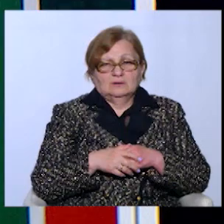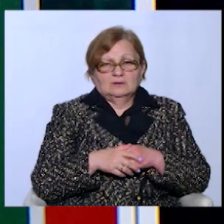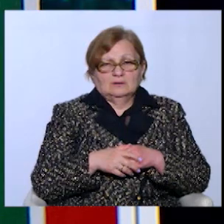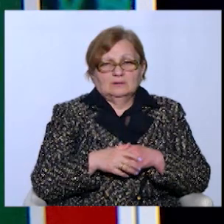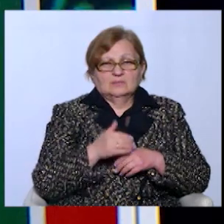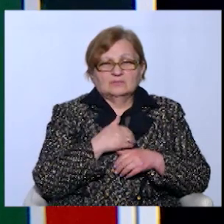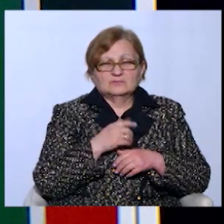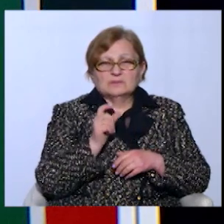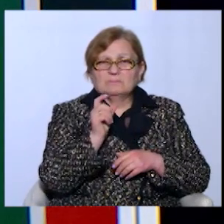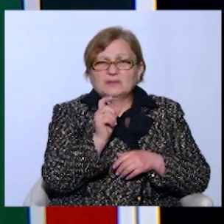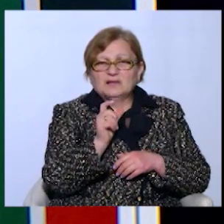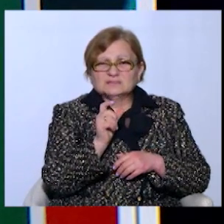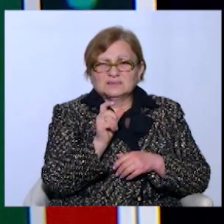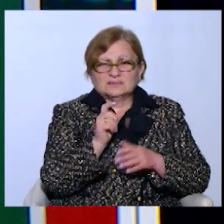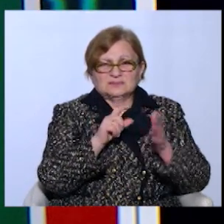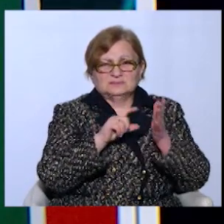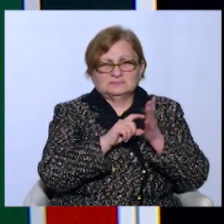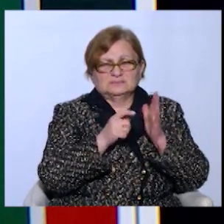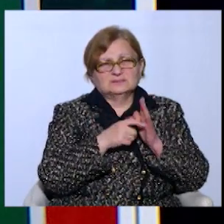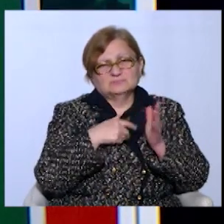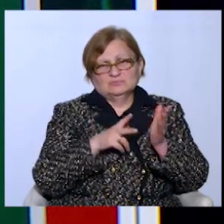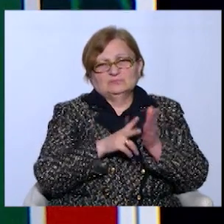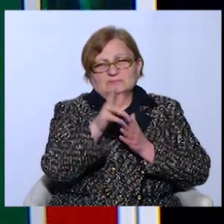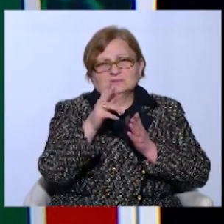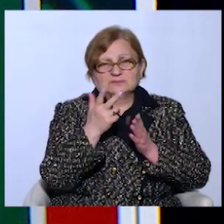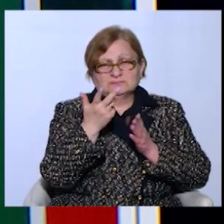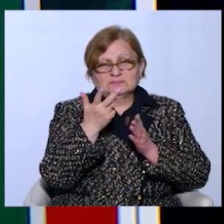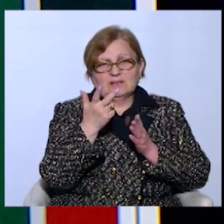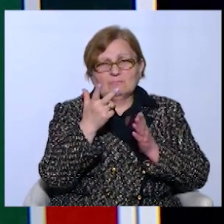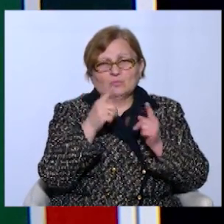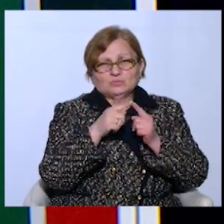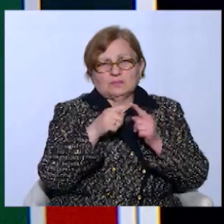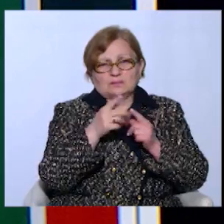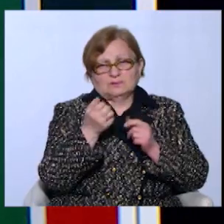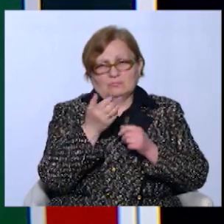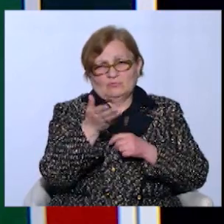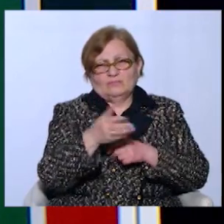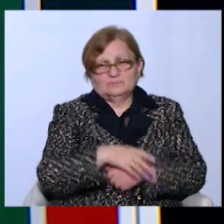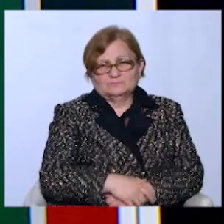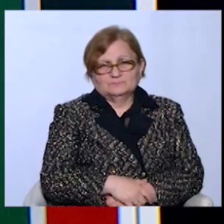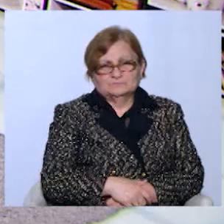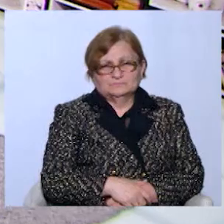ზომის სამკუთხედი და აი აქ ჩამოვაჭრი პატარა ზომის სამკუთხედს. აი ასე.